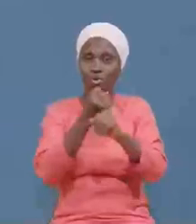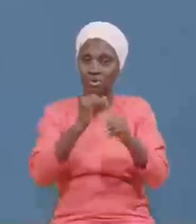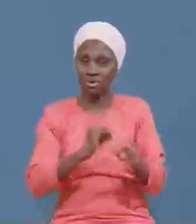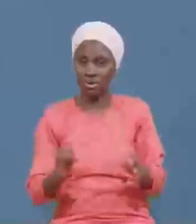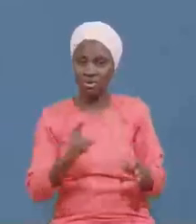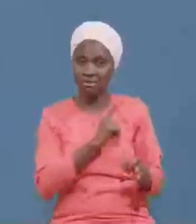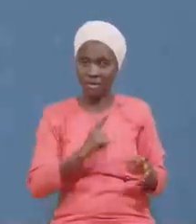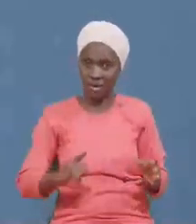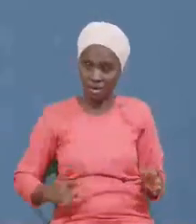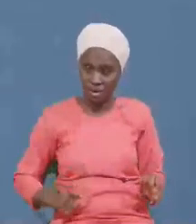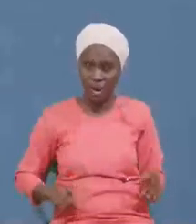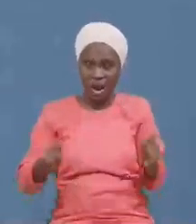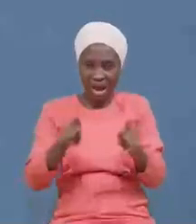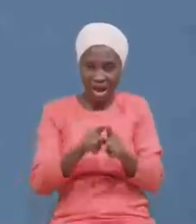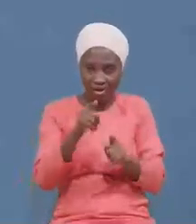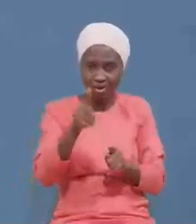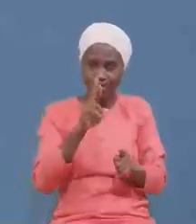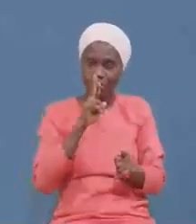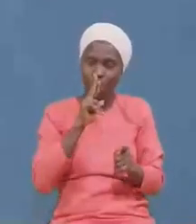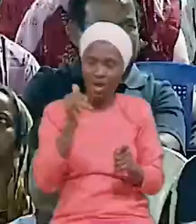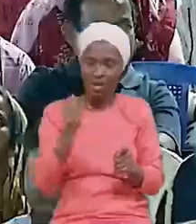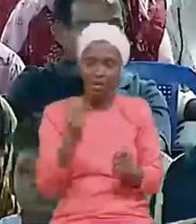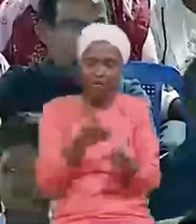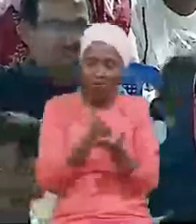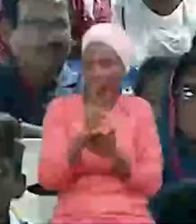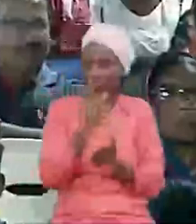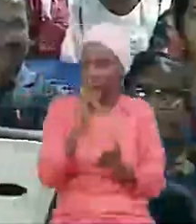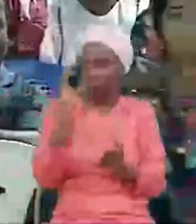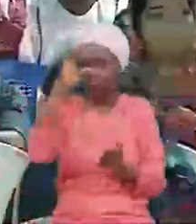il devient votre Sauveur qui vous sauve en tant que